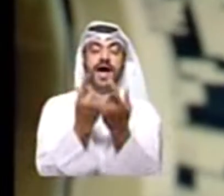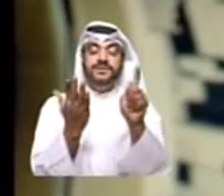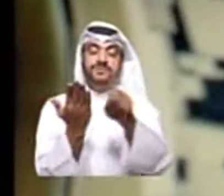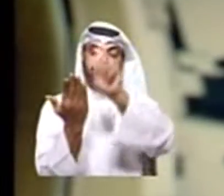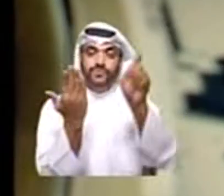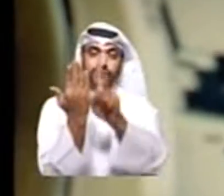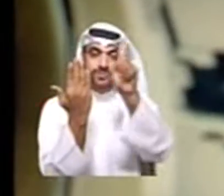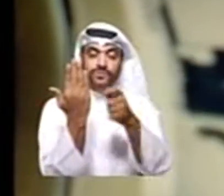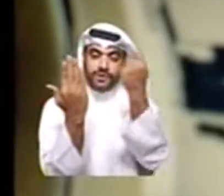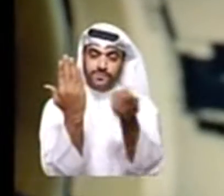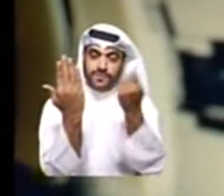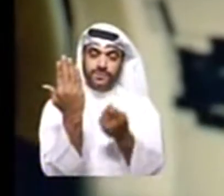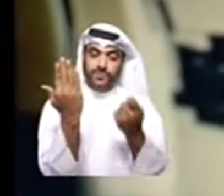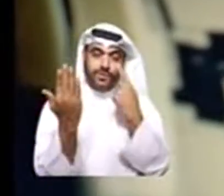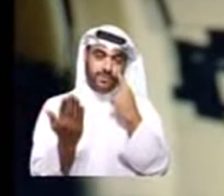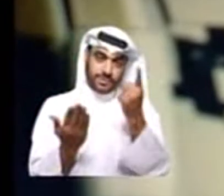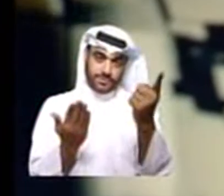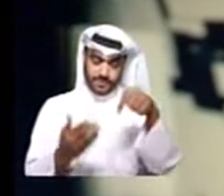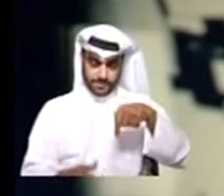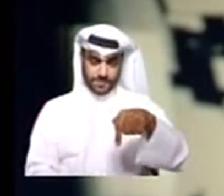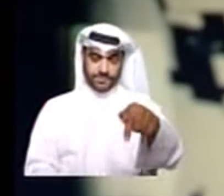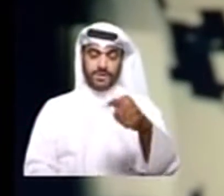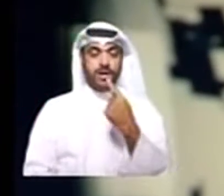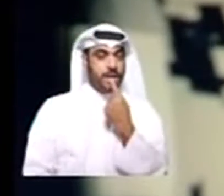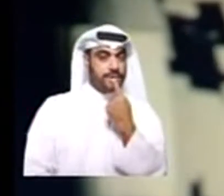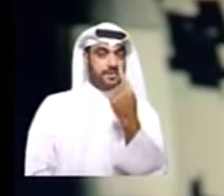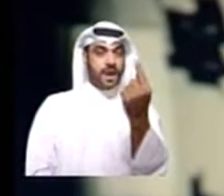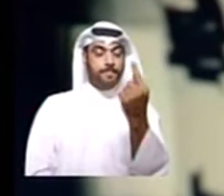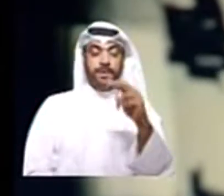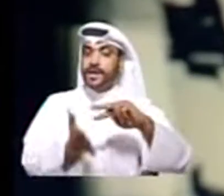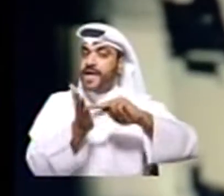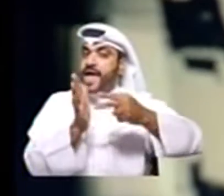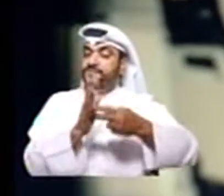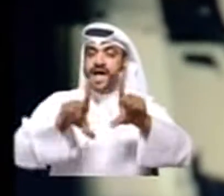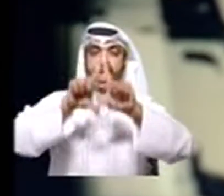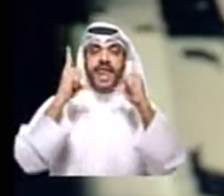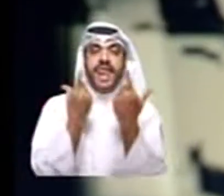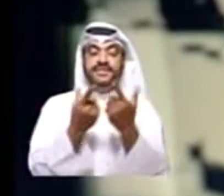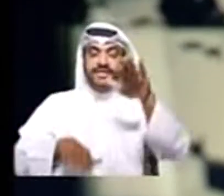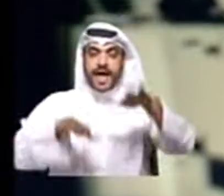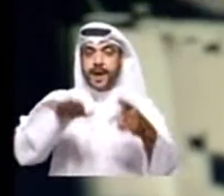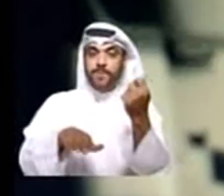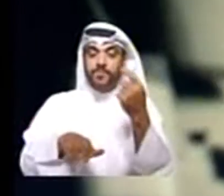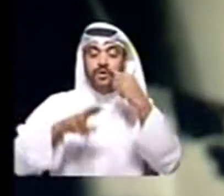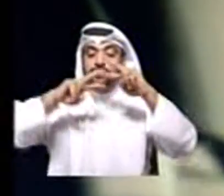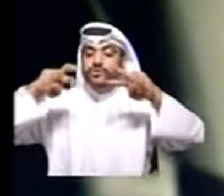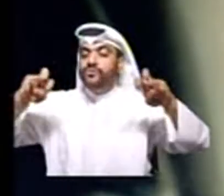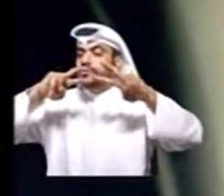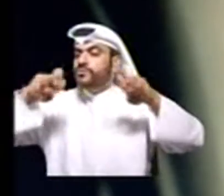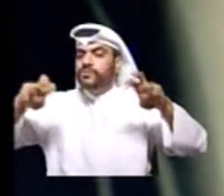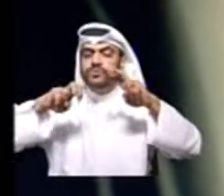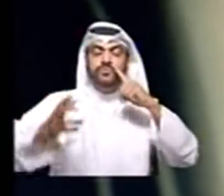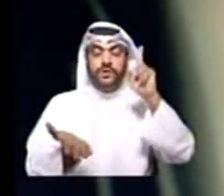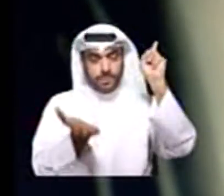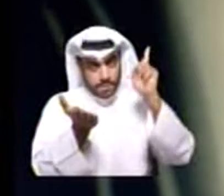كل ما ورد بمحاوره. يأتي ذلك الطلب حتى تتمكن اللجنة المالية البرلمانية من استكشاف كل